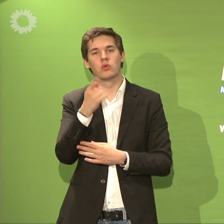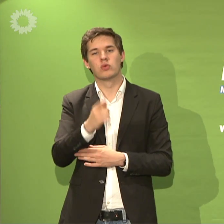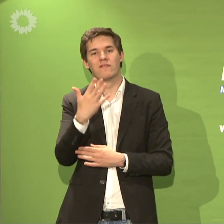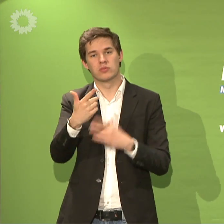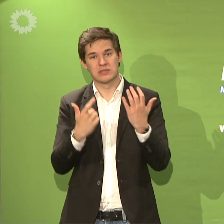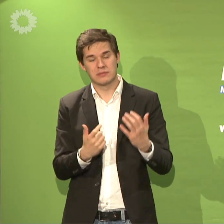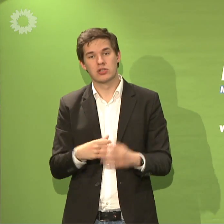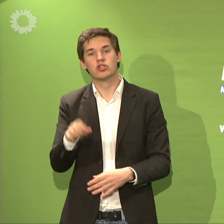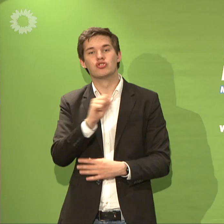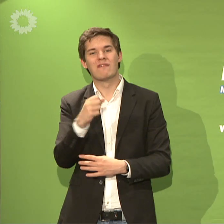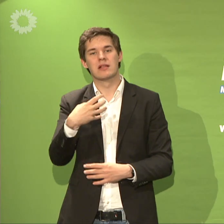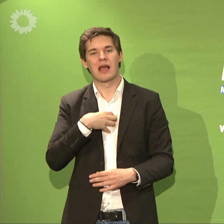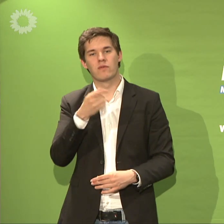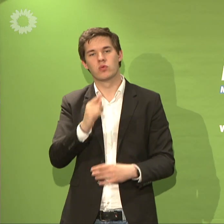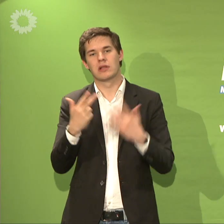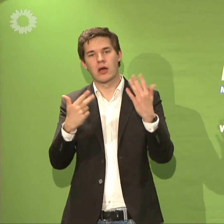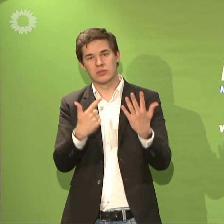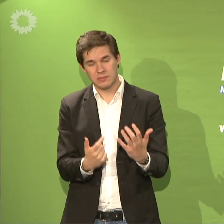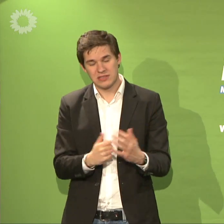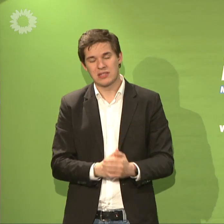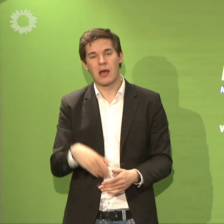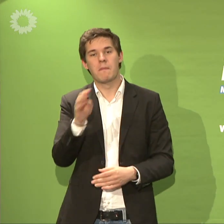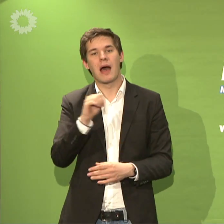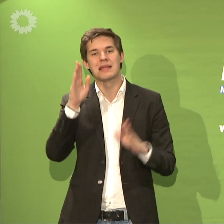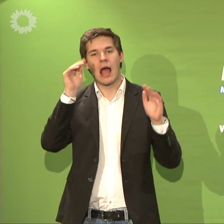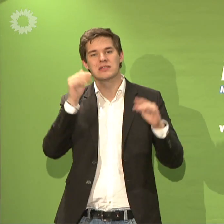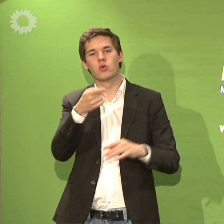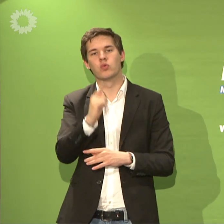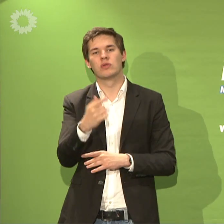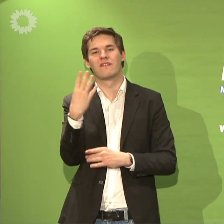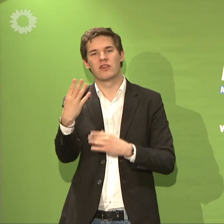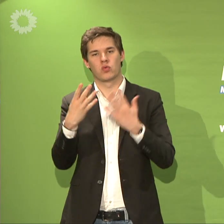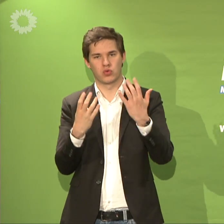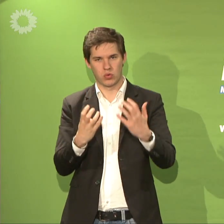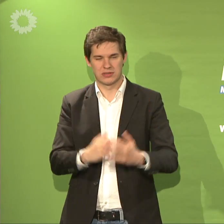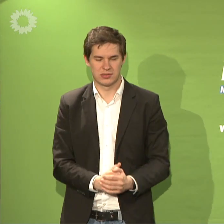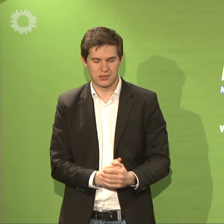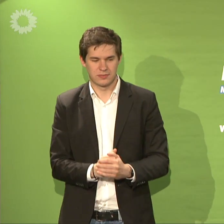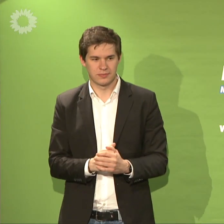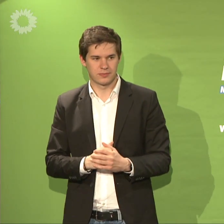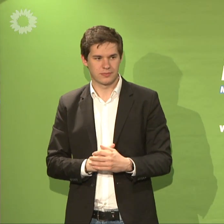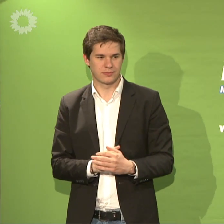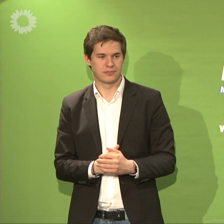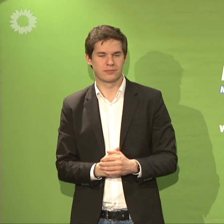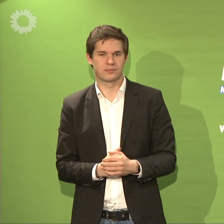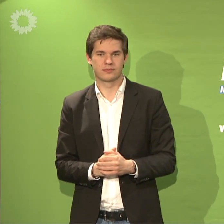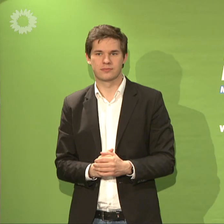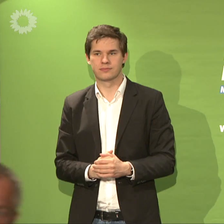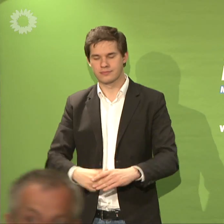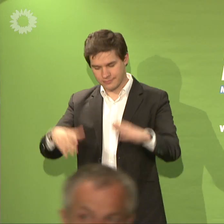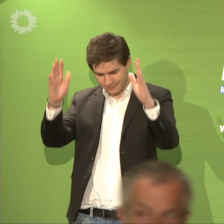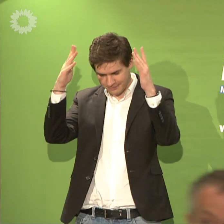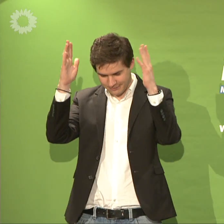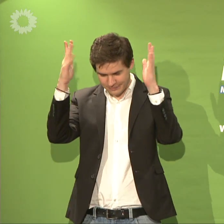175, Stefan Graf 178 und Martin Hase 194. Und ich gehe davon